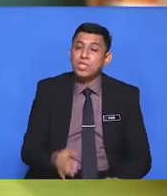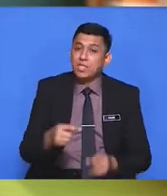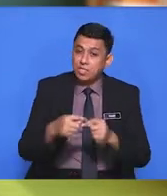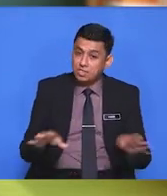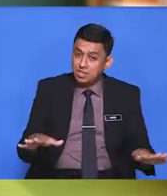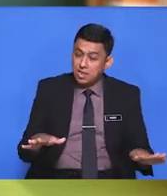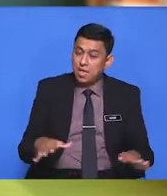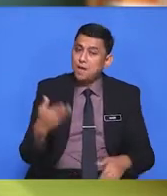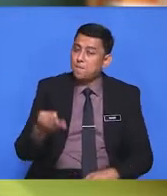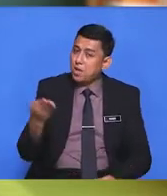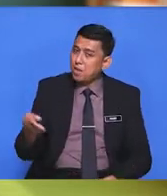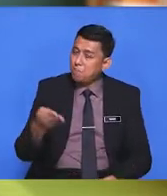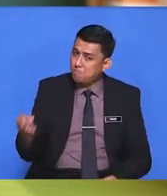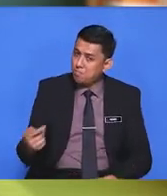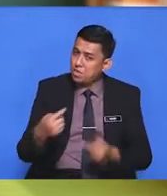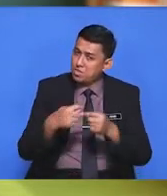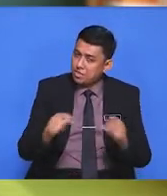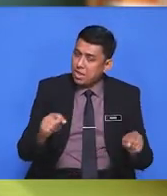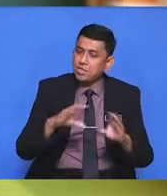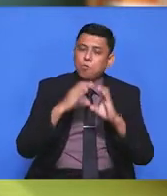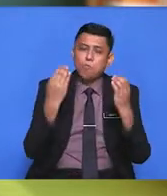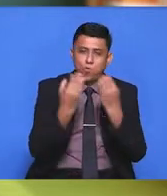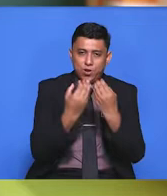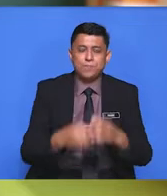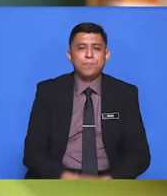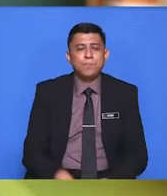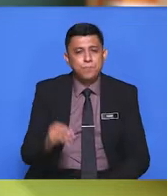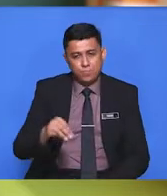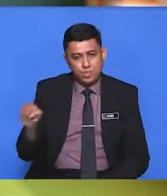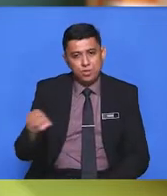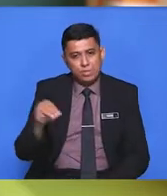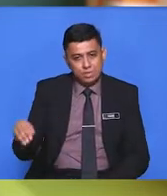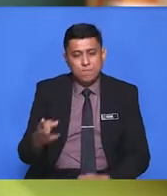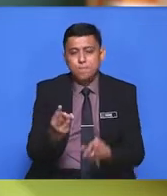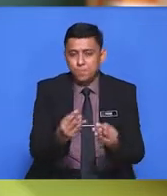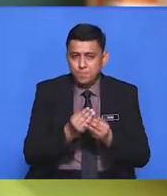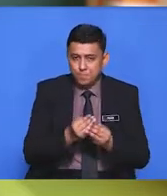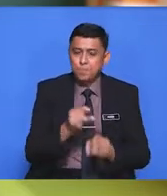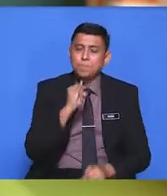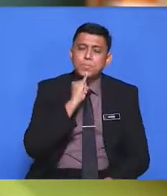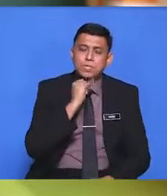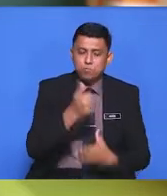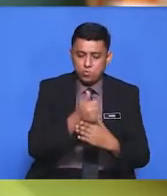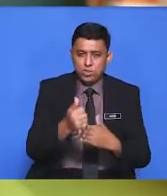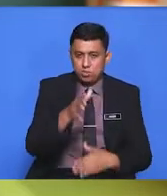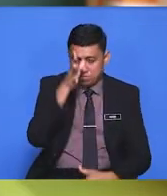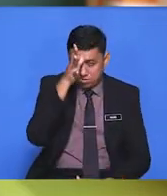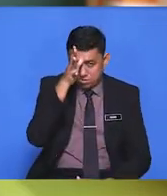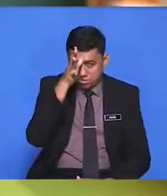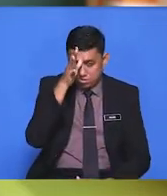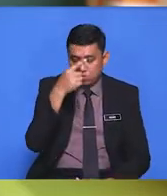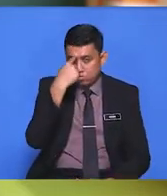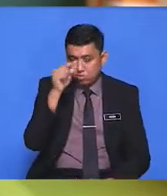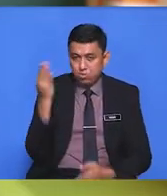Setelah barang-barang kita semula telah dikumpul, murid-murid boleh meminta ibu atau bapa untuk